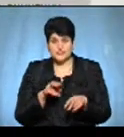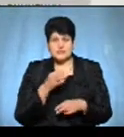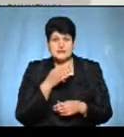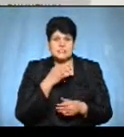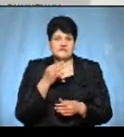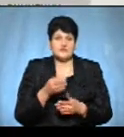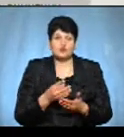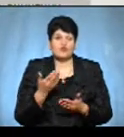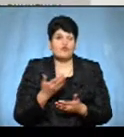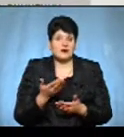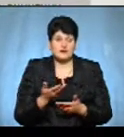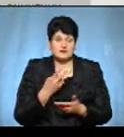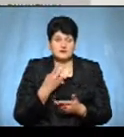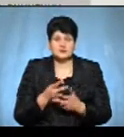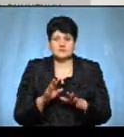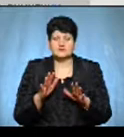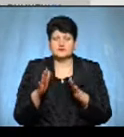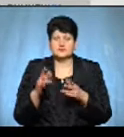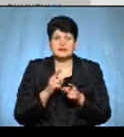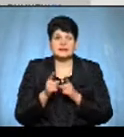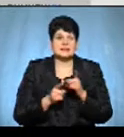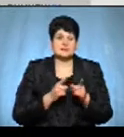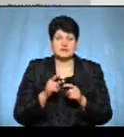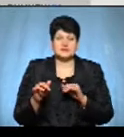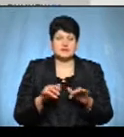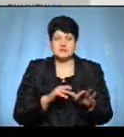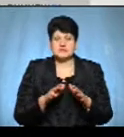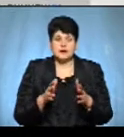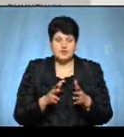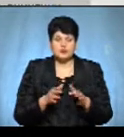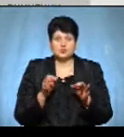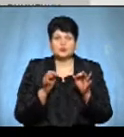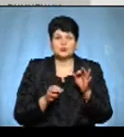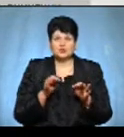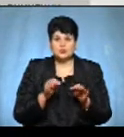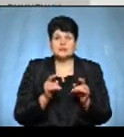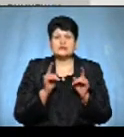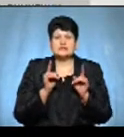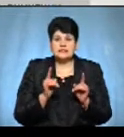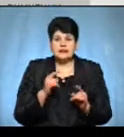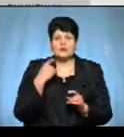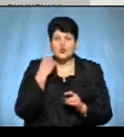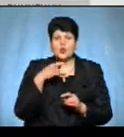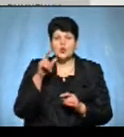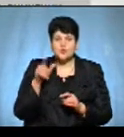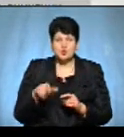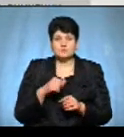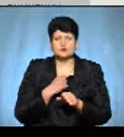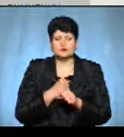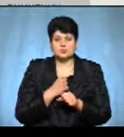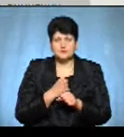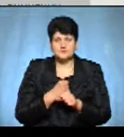звітуванням, ви бачите неодноразові випадки зміни запобіжних заходів суддями навіть особам, які